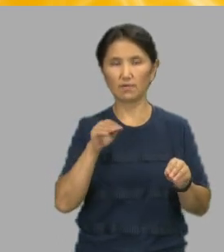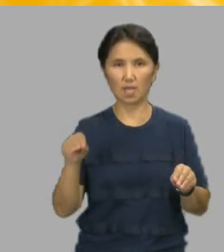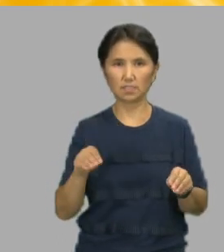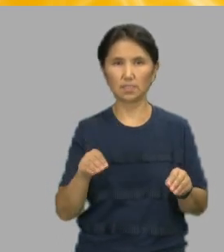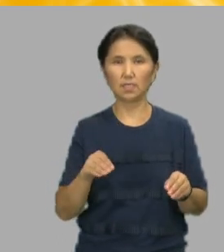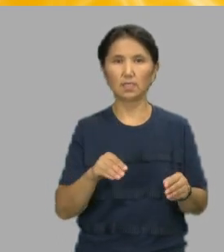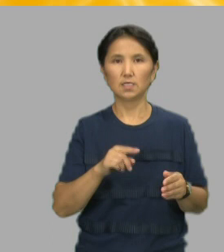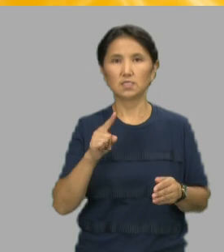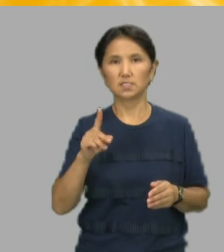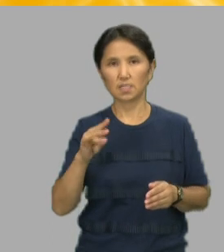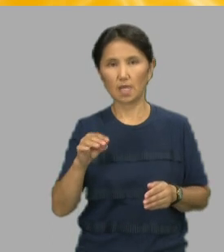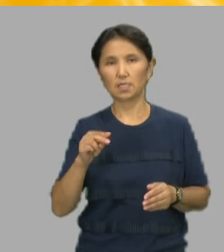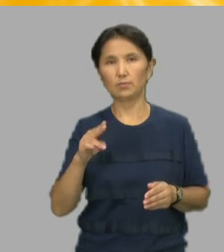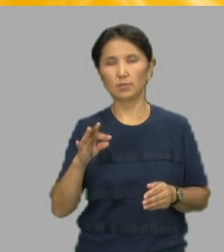препинания.